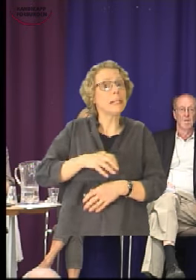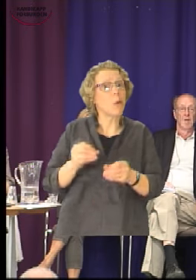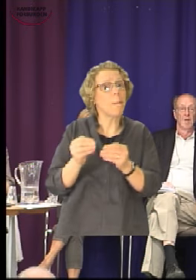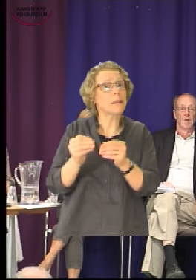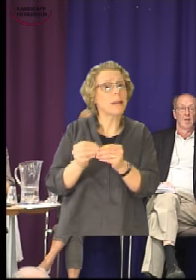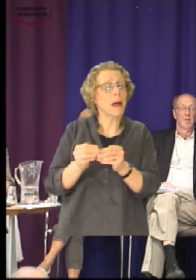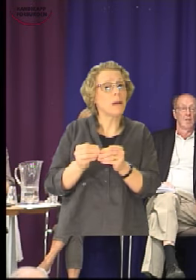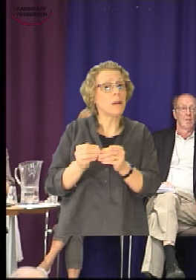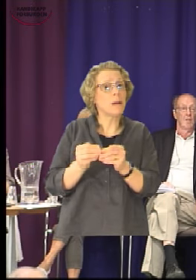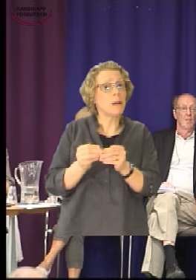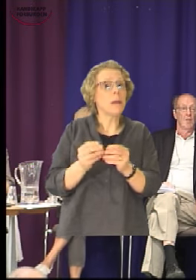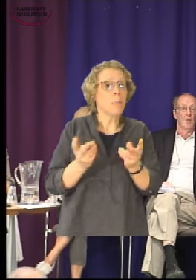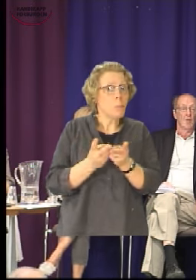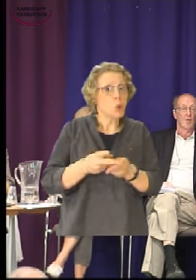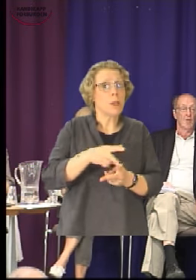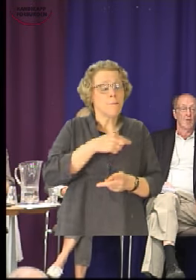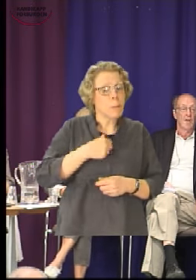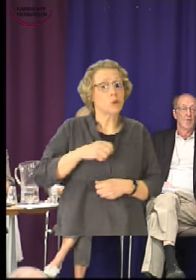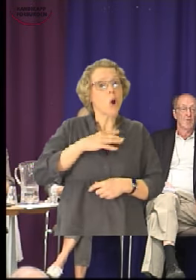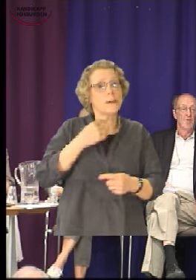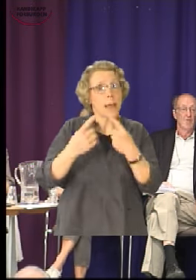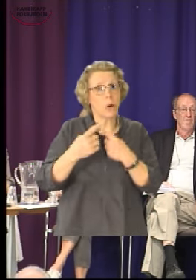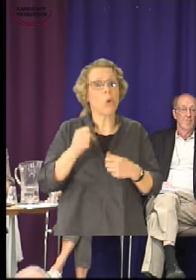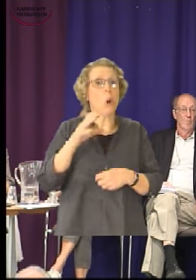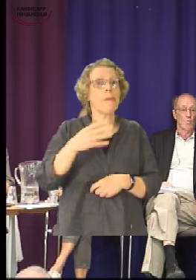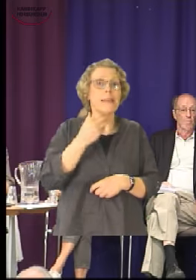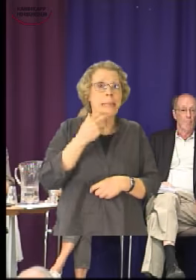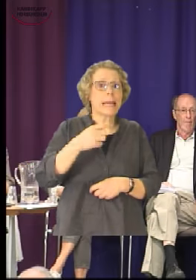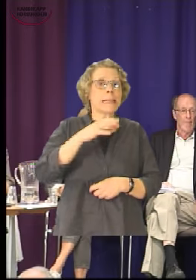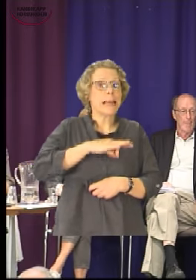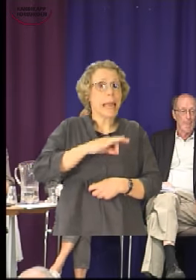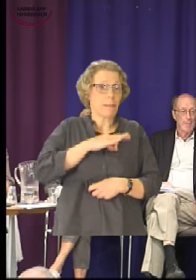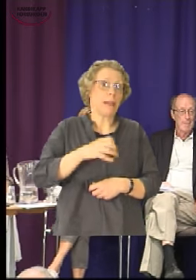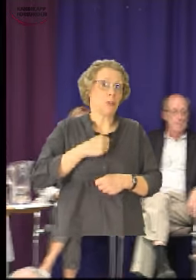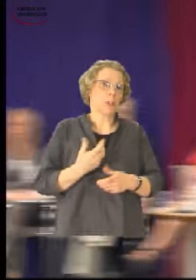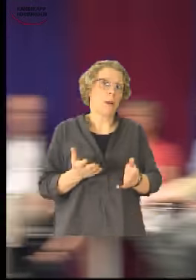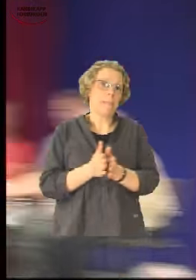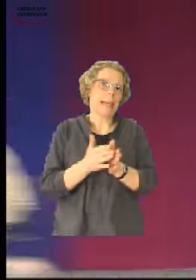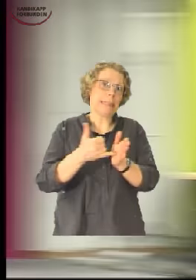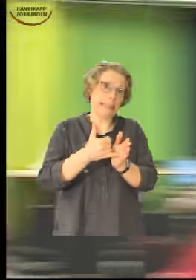dialogen vilket läkemedel man kan ha. Okej, nu ska vi ta fler frågor.